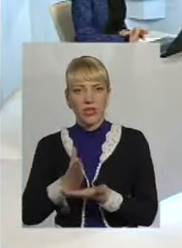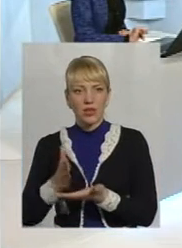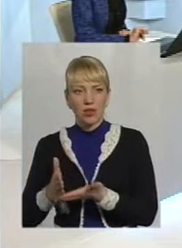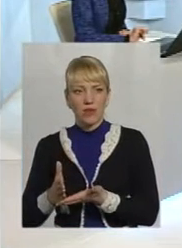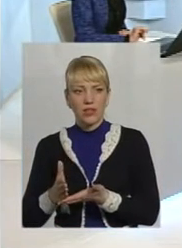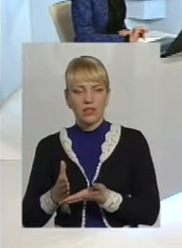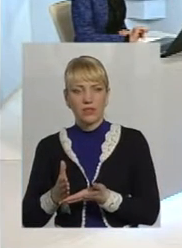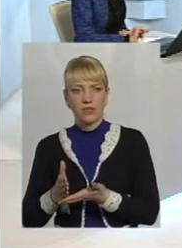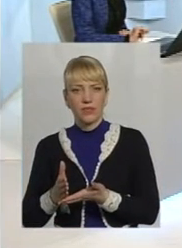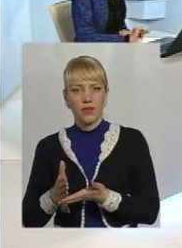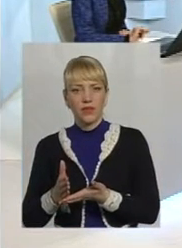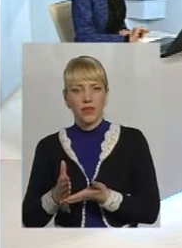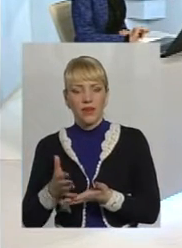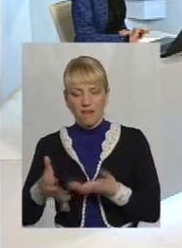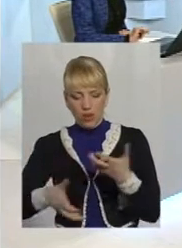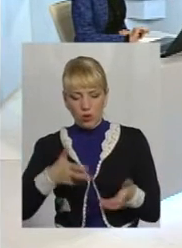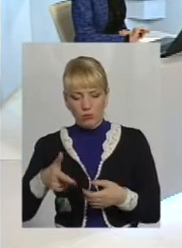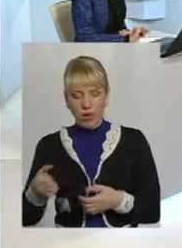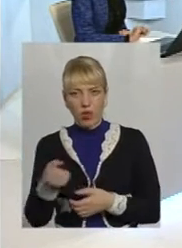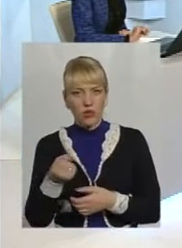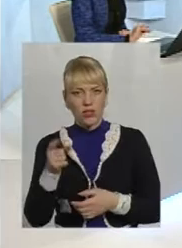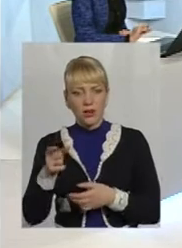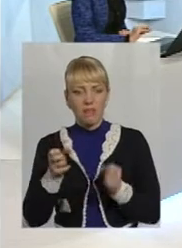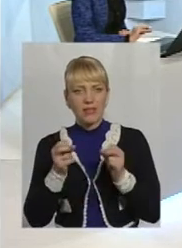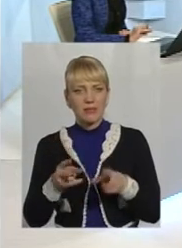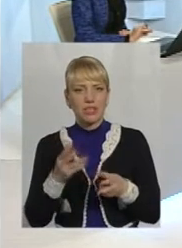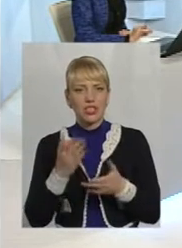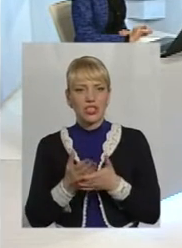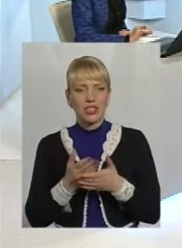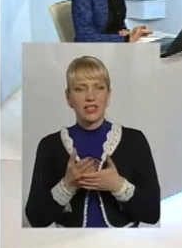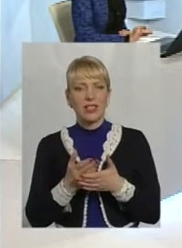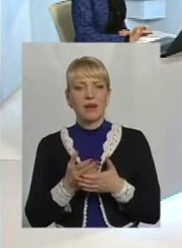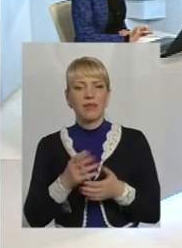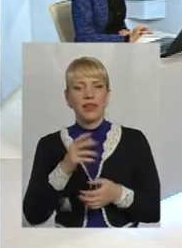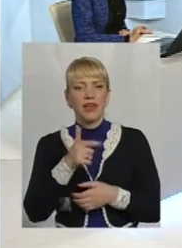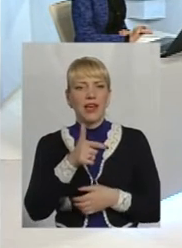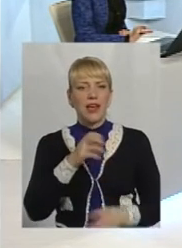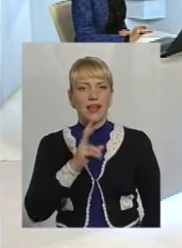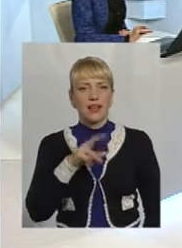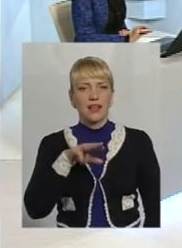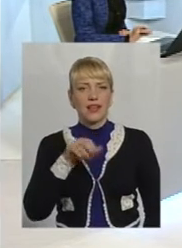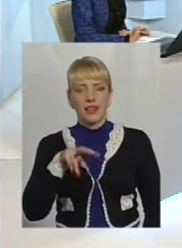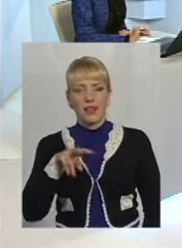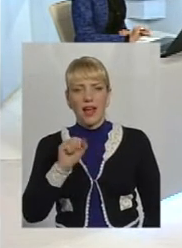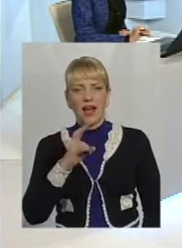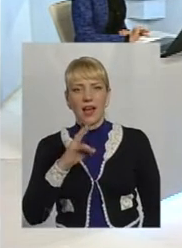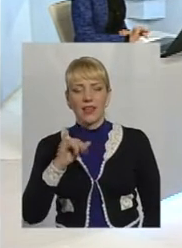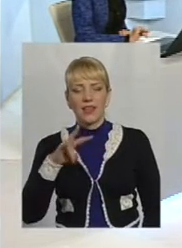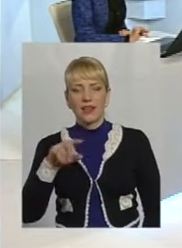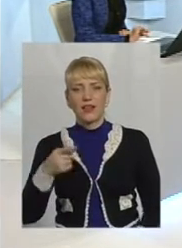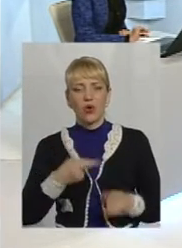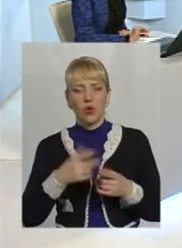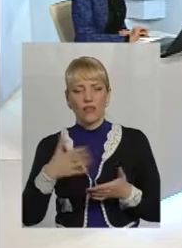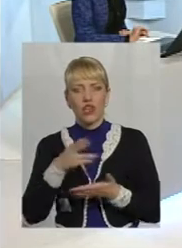рідкопаливні носії, і там дуже небезпечні, до речі, компоненти палива, гептил, аміл, то його